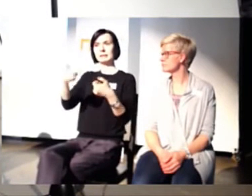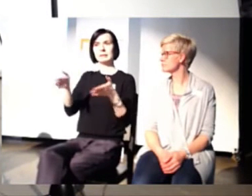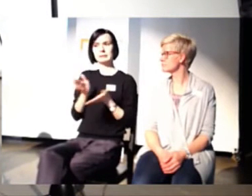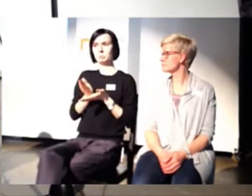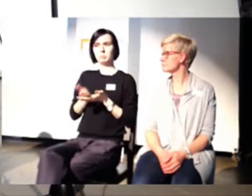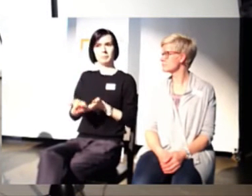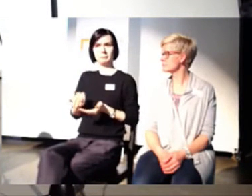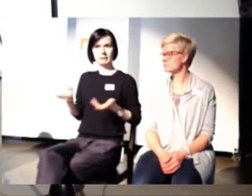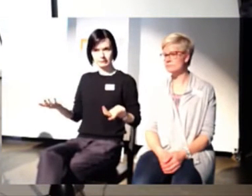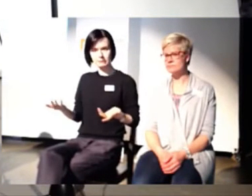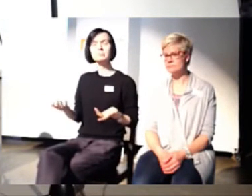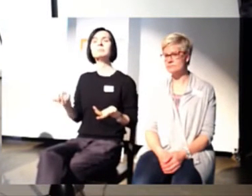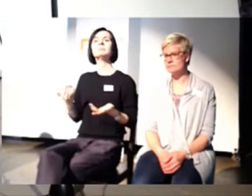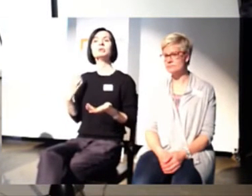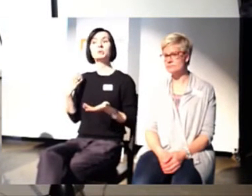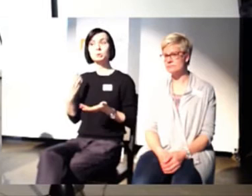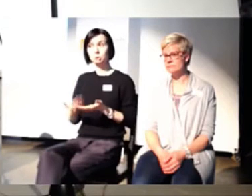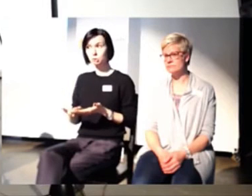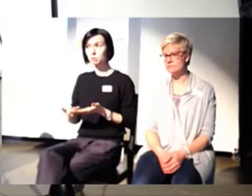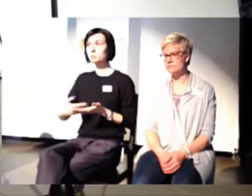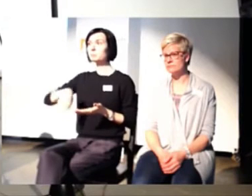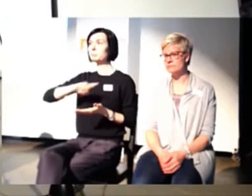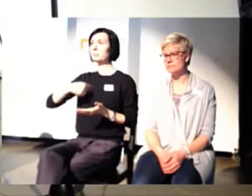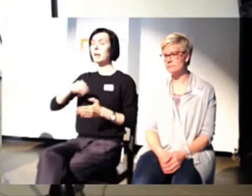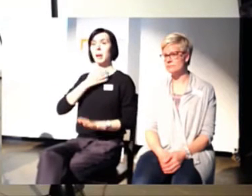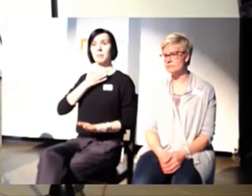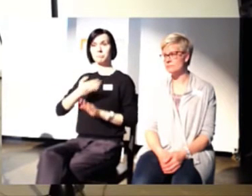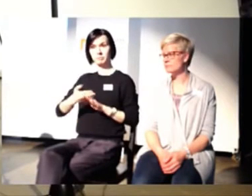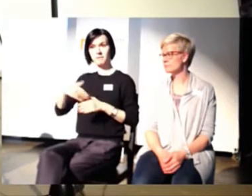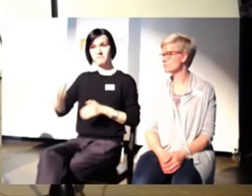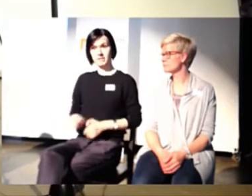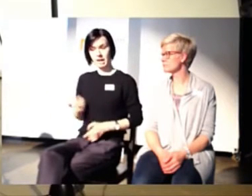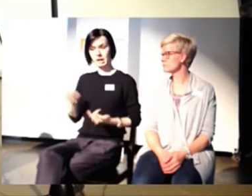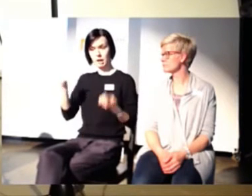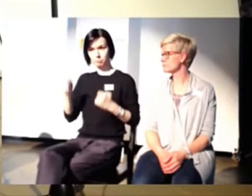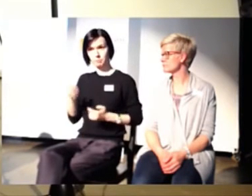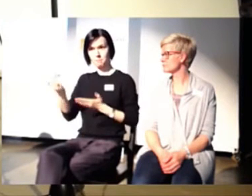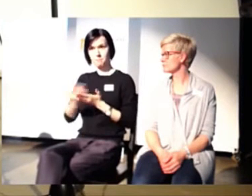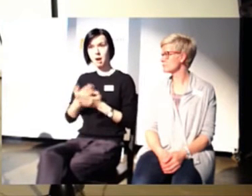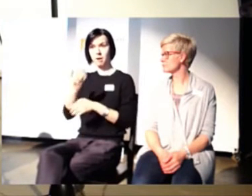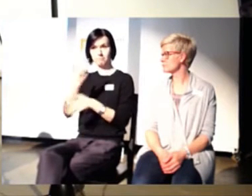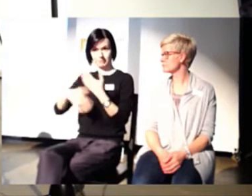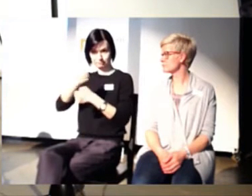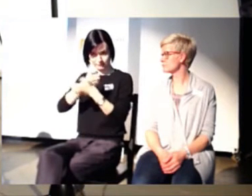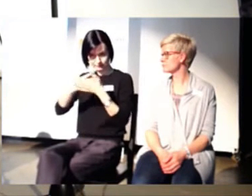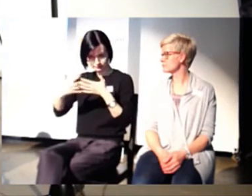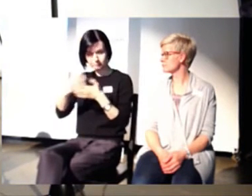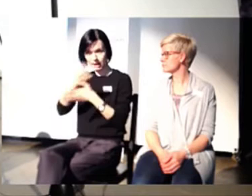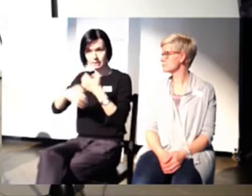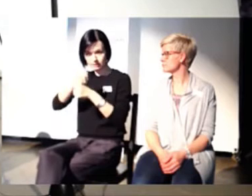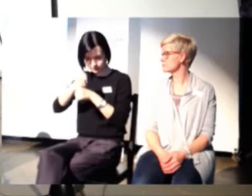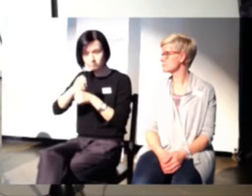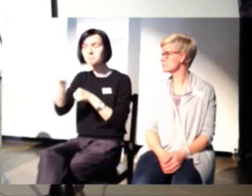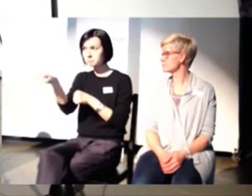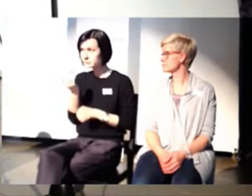siitä, että meillä on ollut vieraita isosta Britanniasta ja meillä on opittu siellä olevan